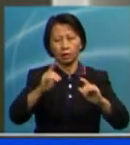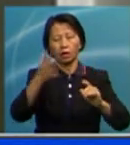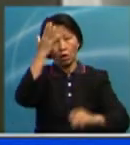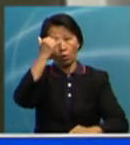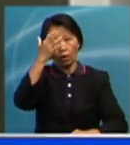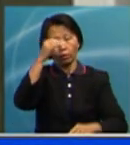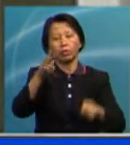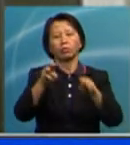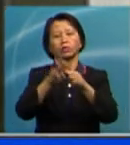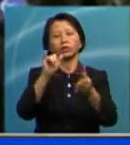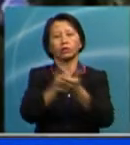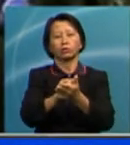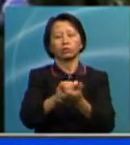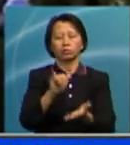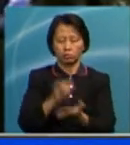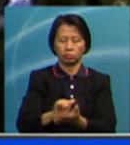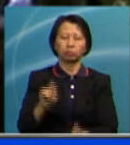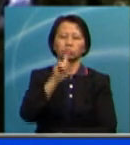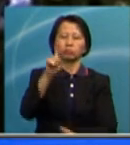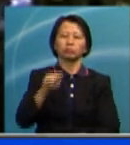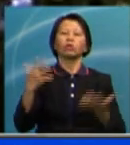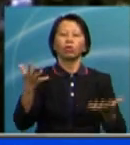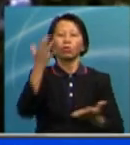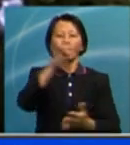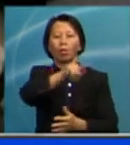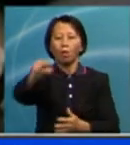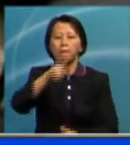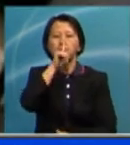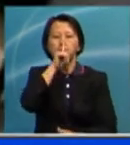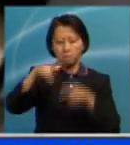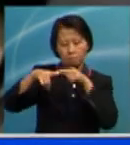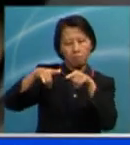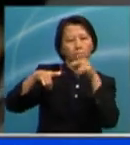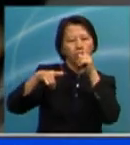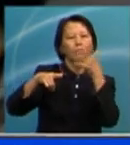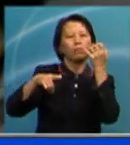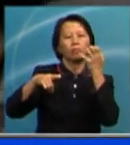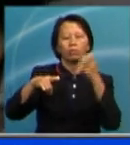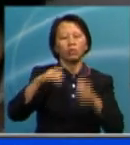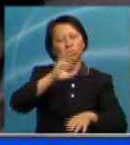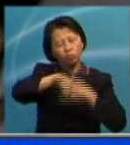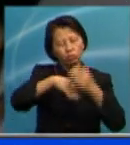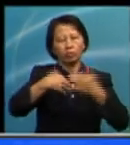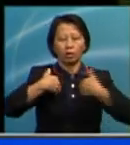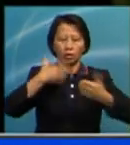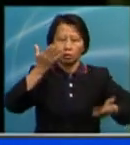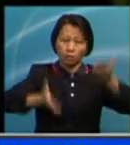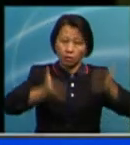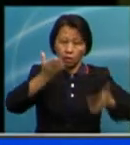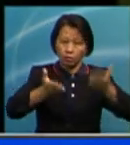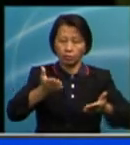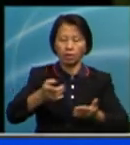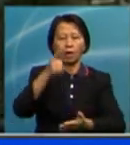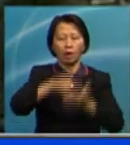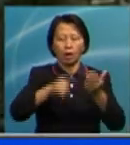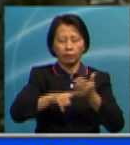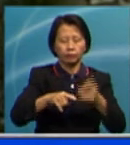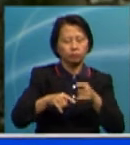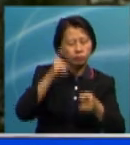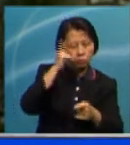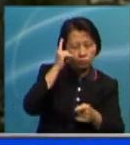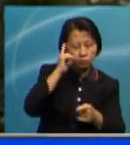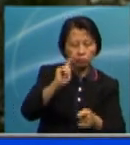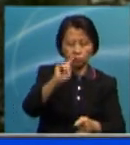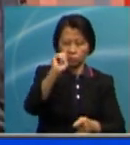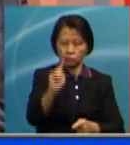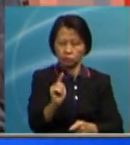mengapa macam tu itu satu persoalan gangguan mental ada kemungkinan semua ni ada kemungkinan pasal apa yang mendorongkan